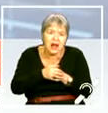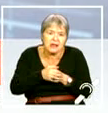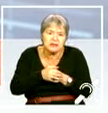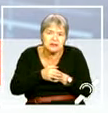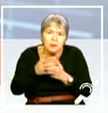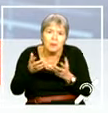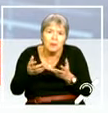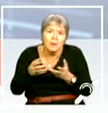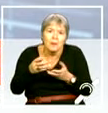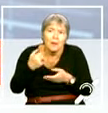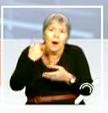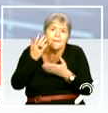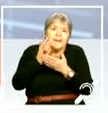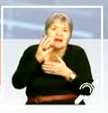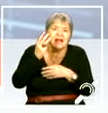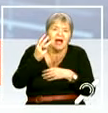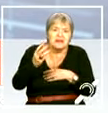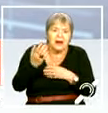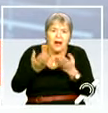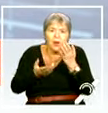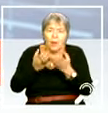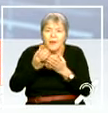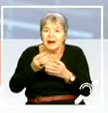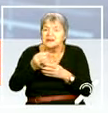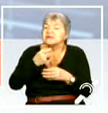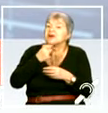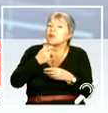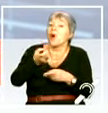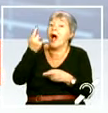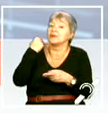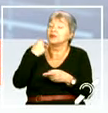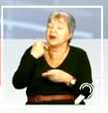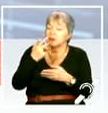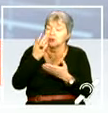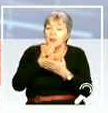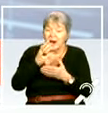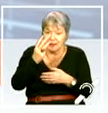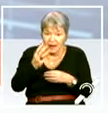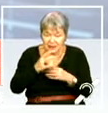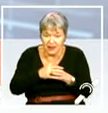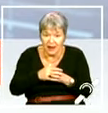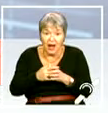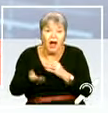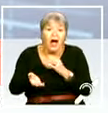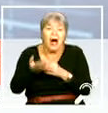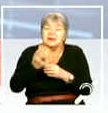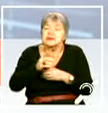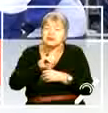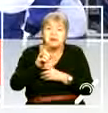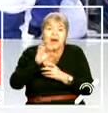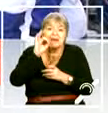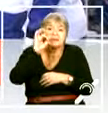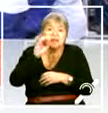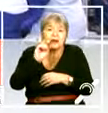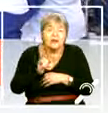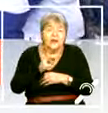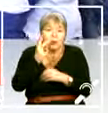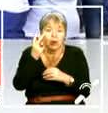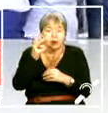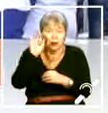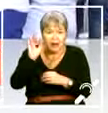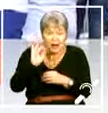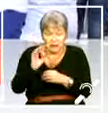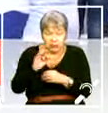În trimestrul 3, în comparație cu trimestrul 3 din 2022, produsul intern brut a crescut cu doar 0,2%,